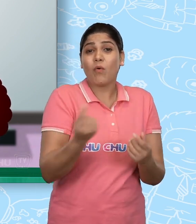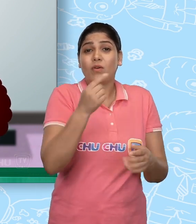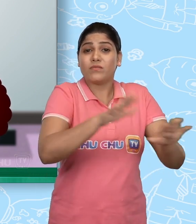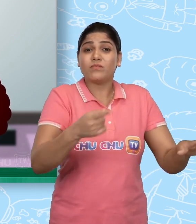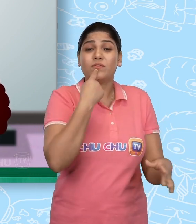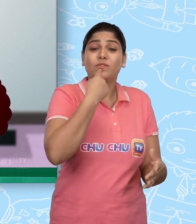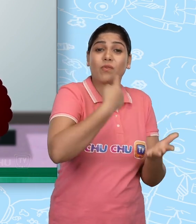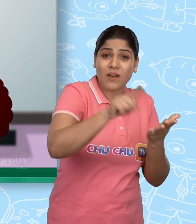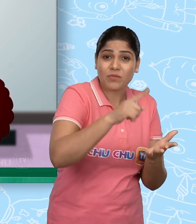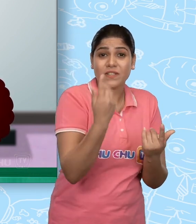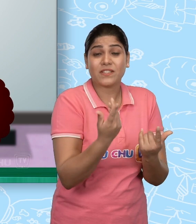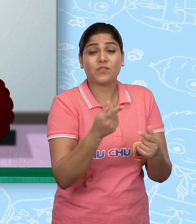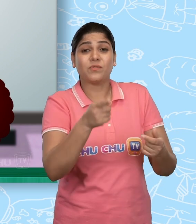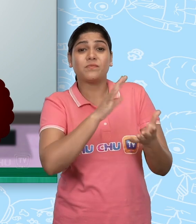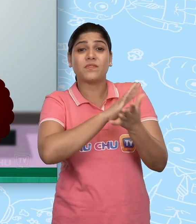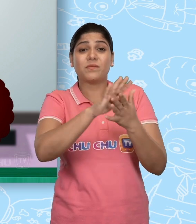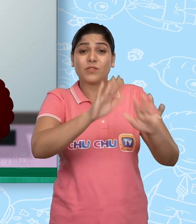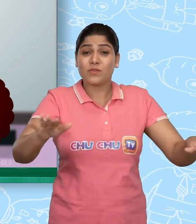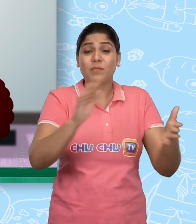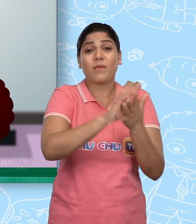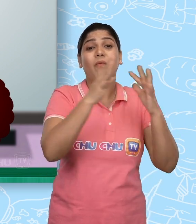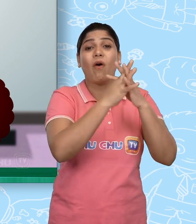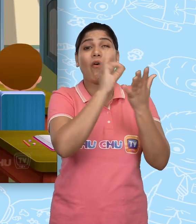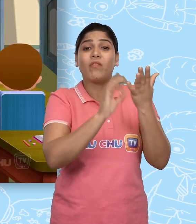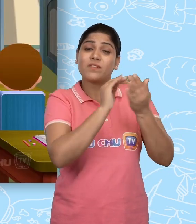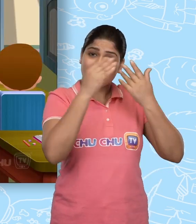देंगी जिन बच्चों ने अपना होमवर्क पूरा किया हो,